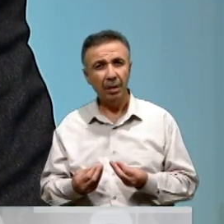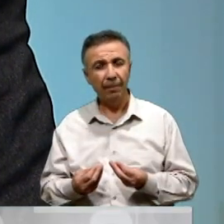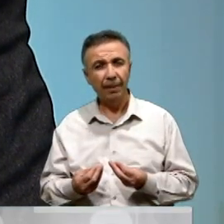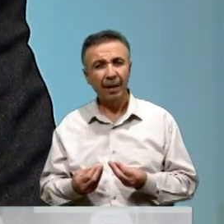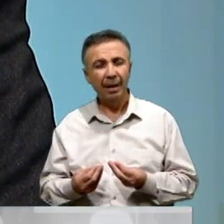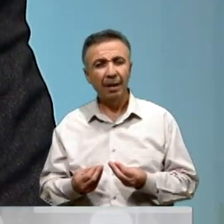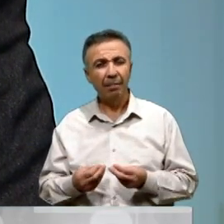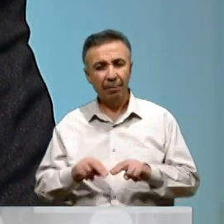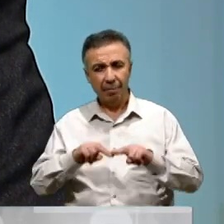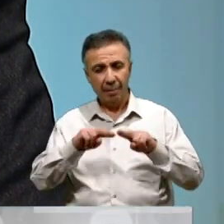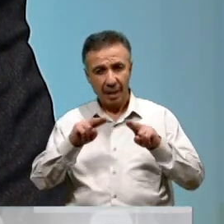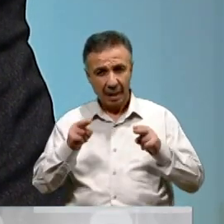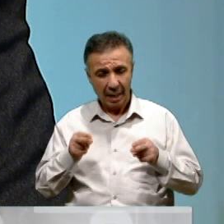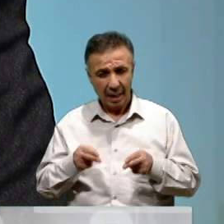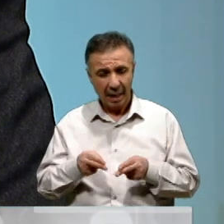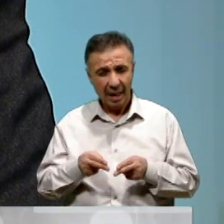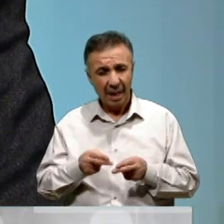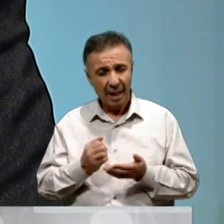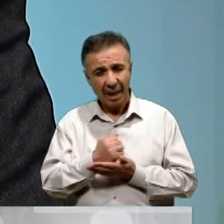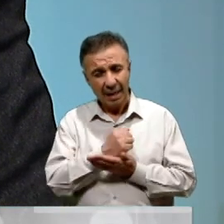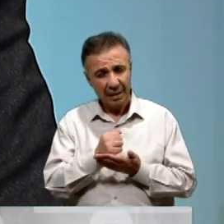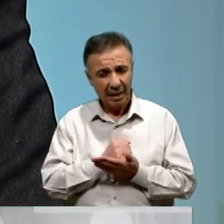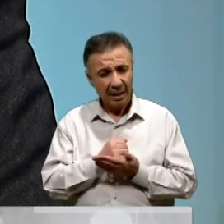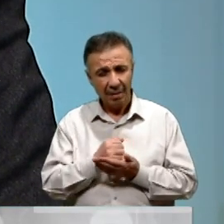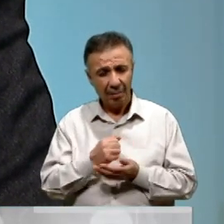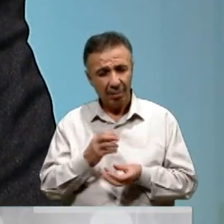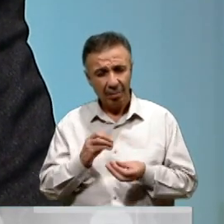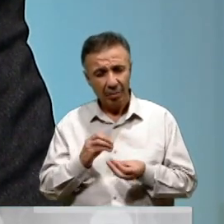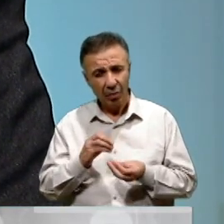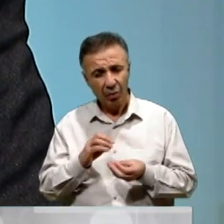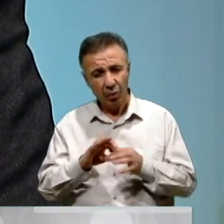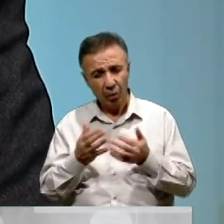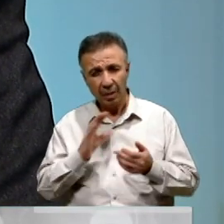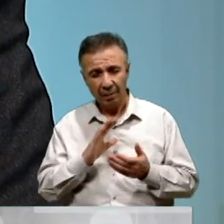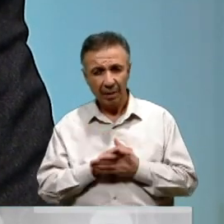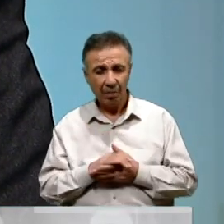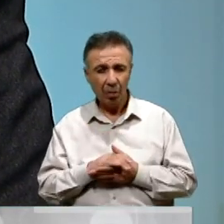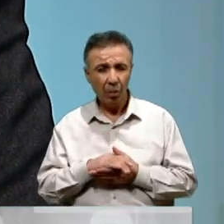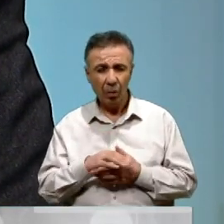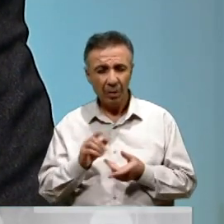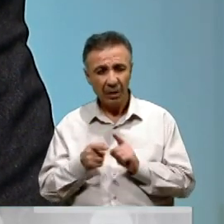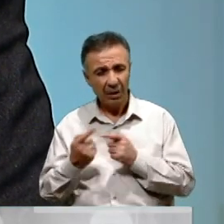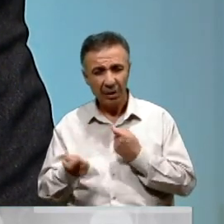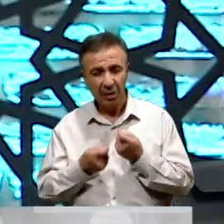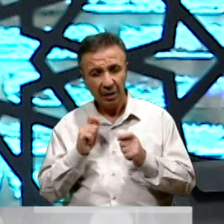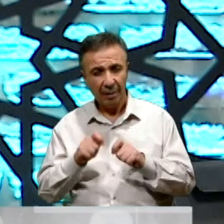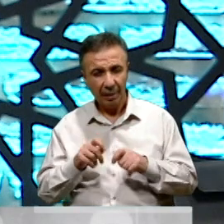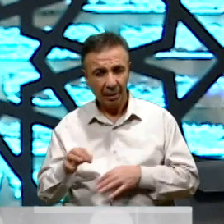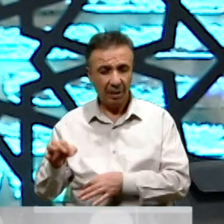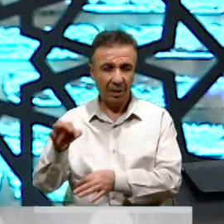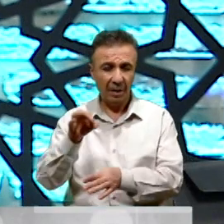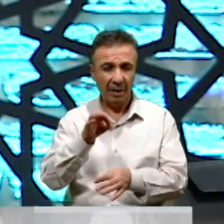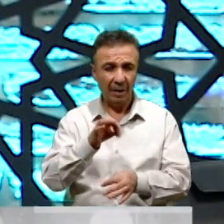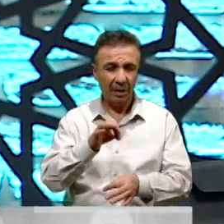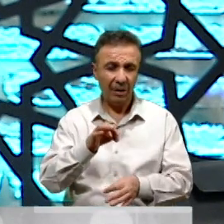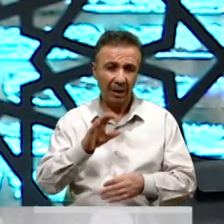bir takım çözümler var. Bu tür iş yapan kuruluşlar var. Onlardan yardım alınmasını tavsiye